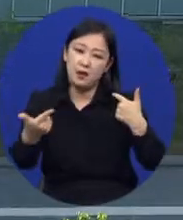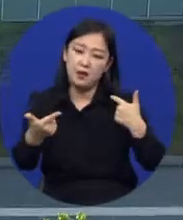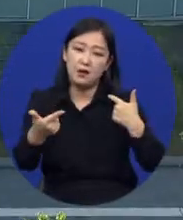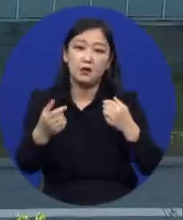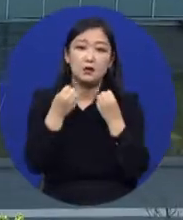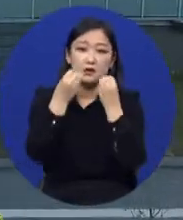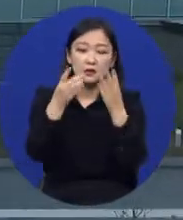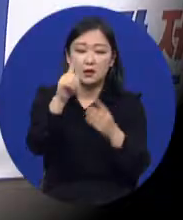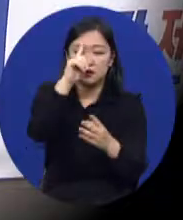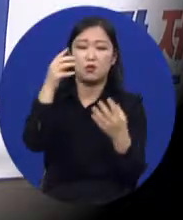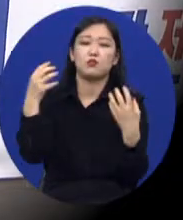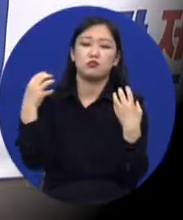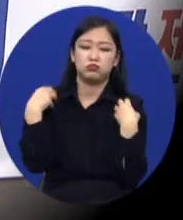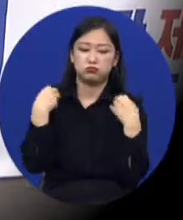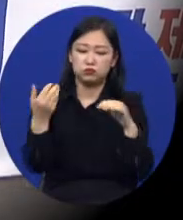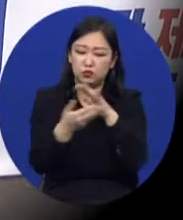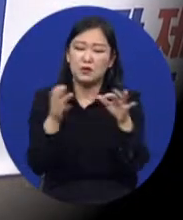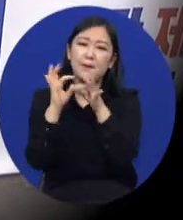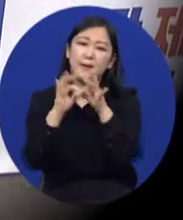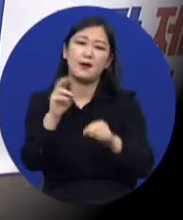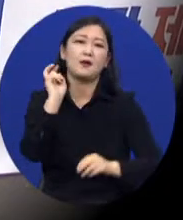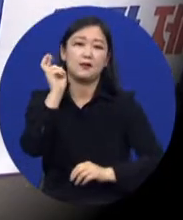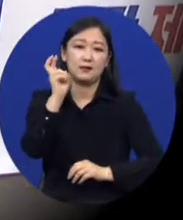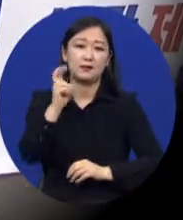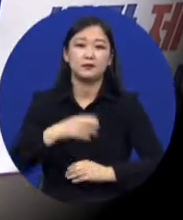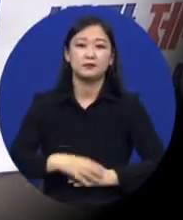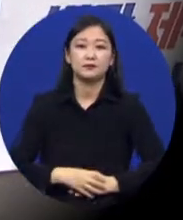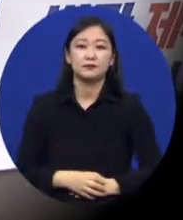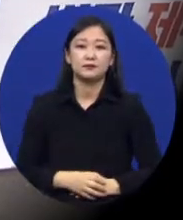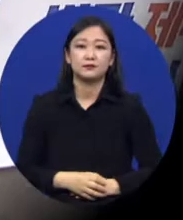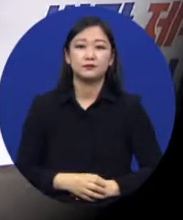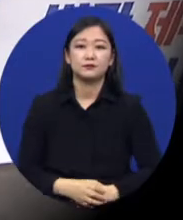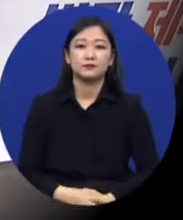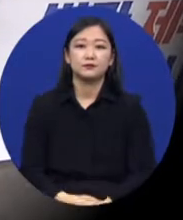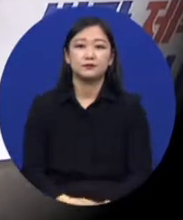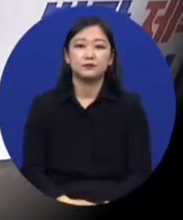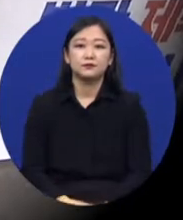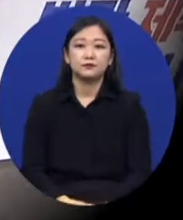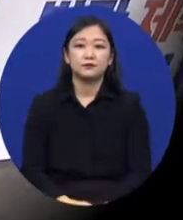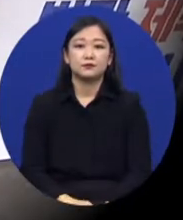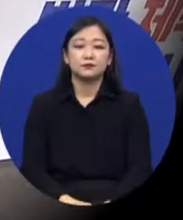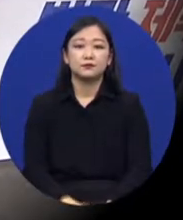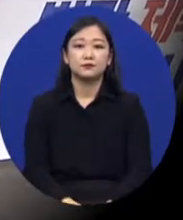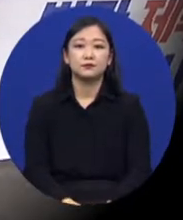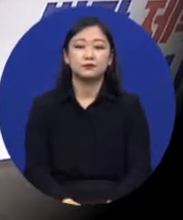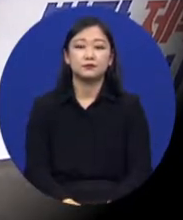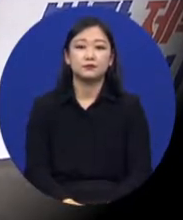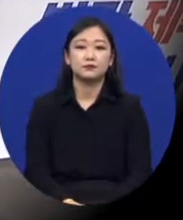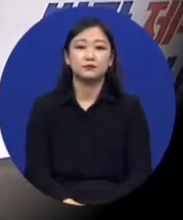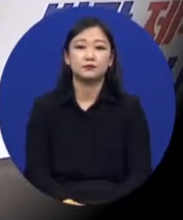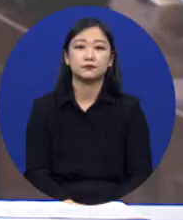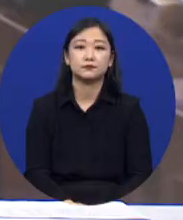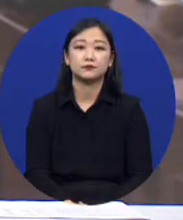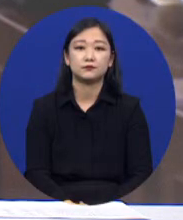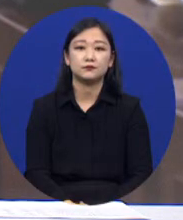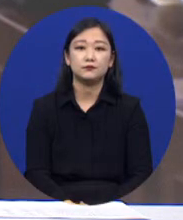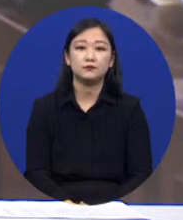정부 들어서도 논란은 계속 될 것으로 보입니다 mbc 뉴스 김찬 내립니다